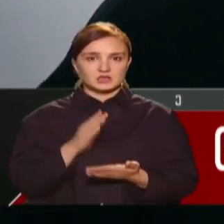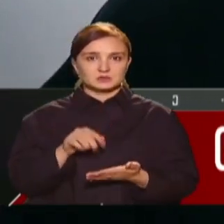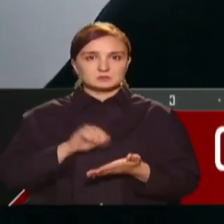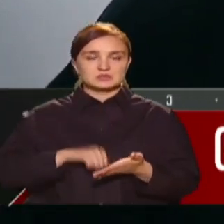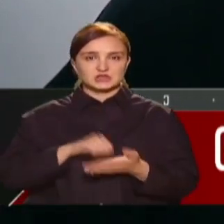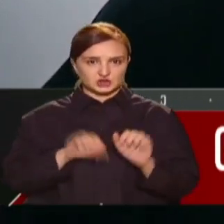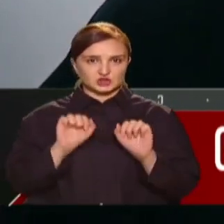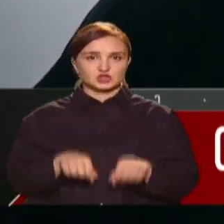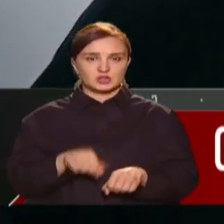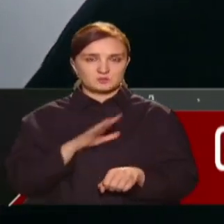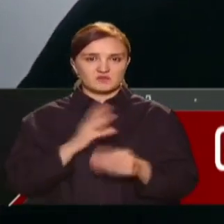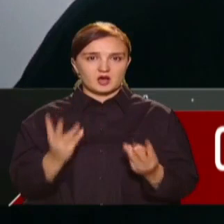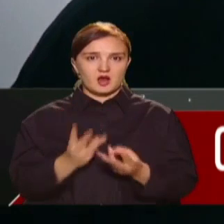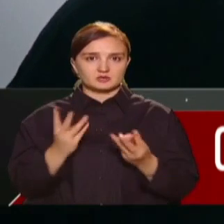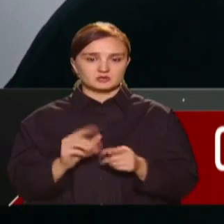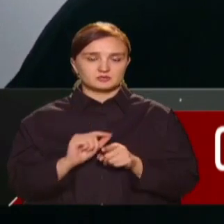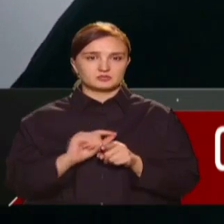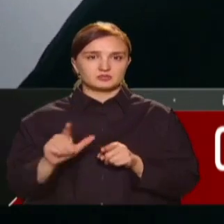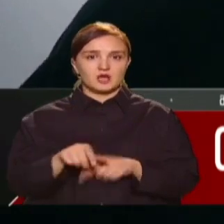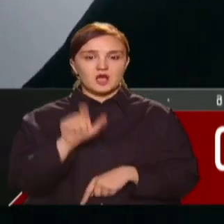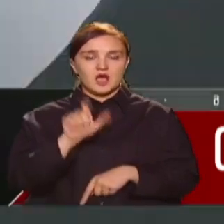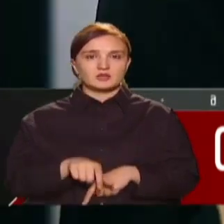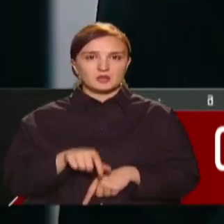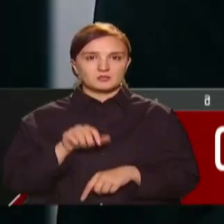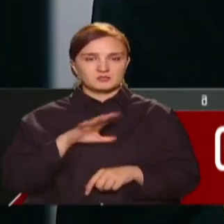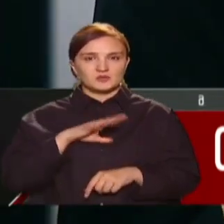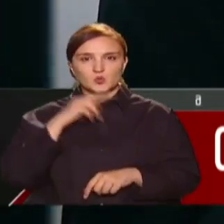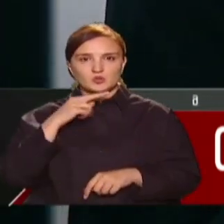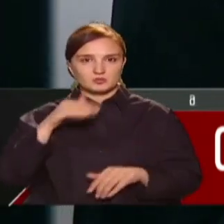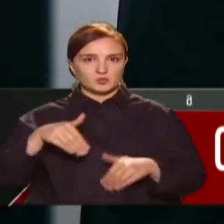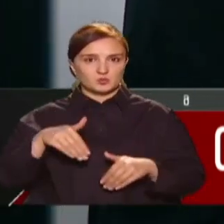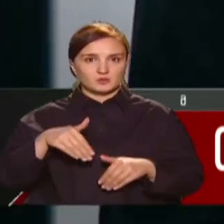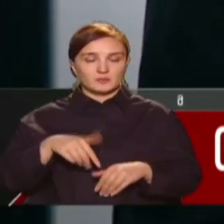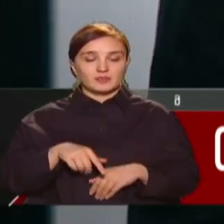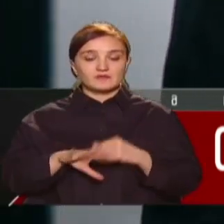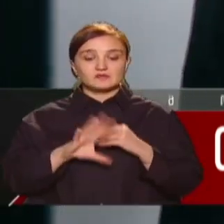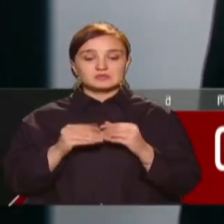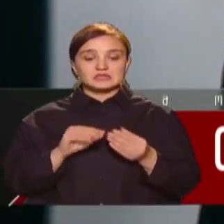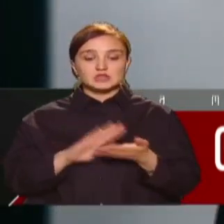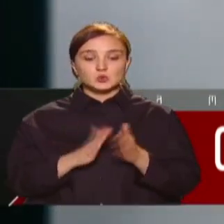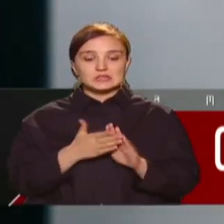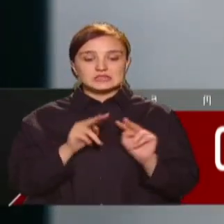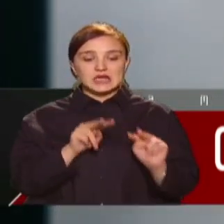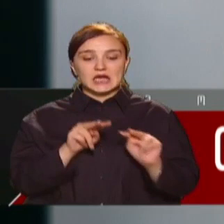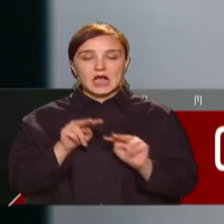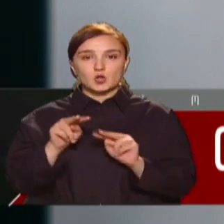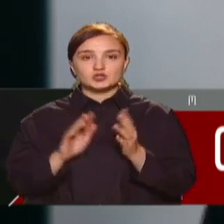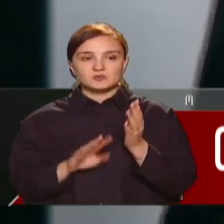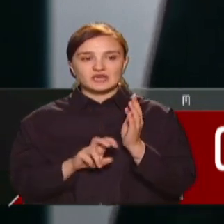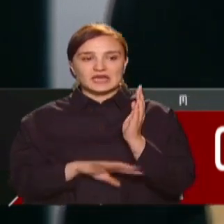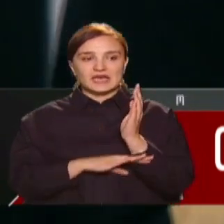ro sheileba mokhdes khandzari iseve adamenis daudevrobit kheobebshi gakontroleba am situatsiebis ari zalian